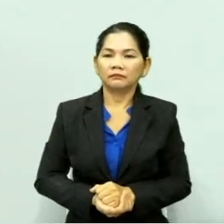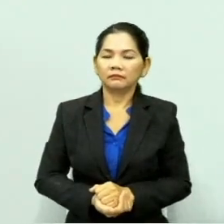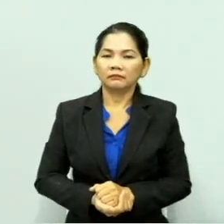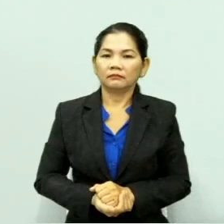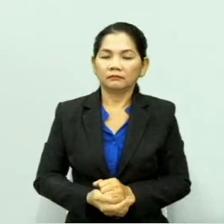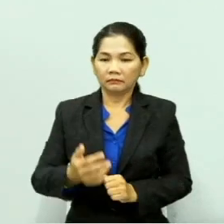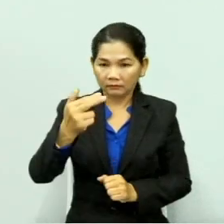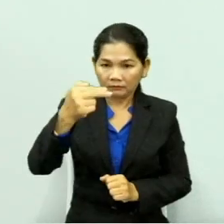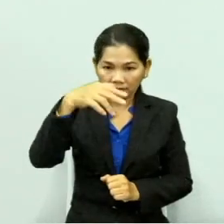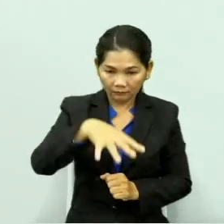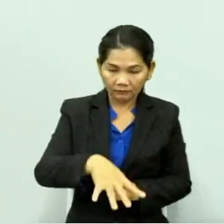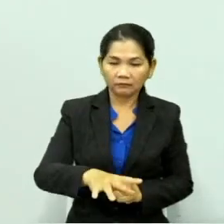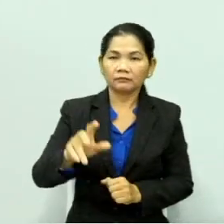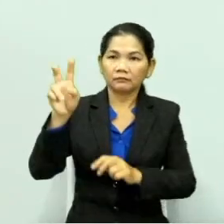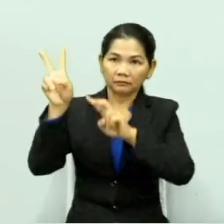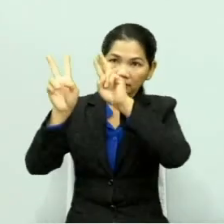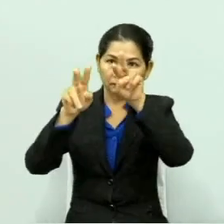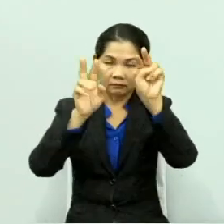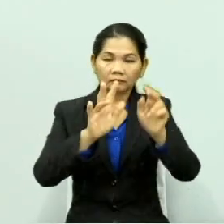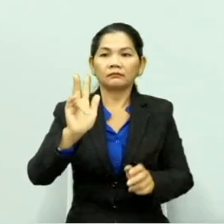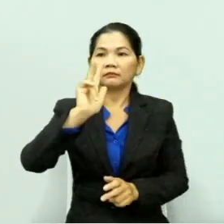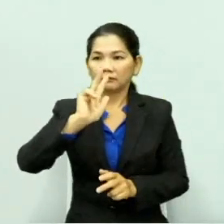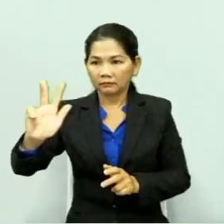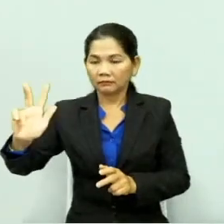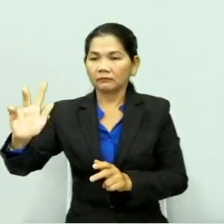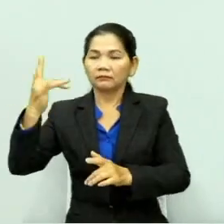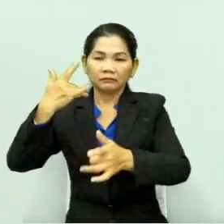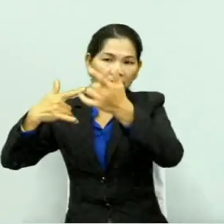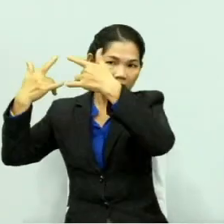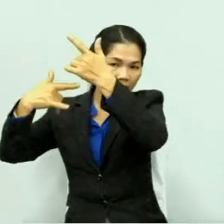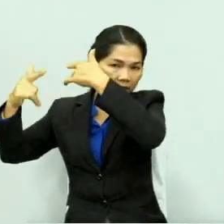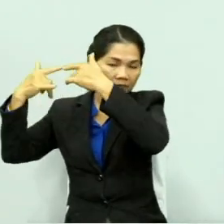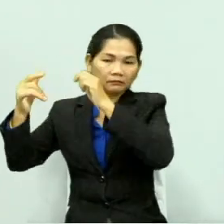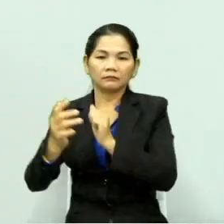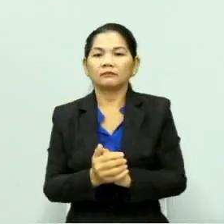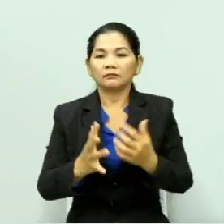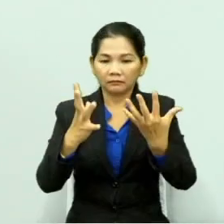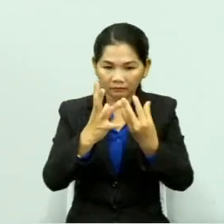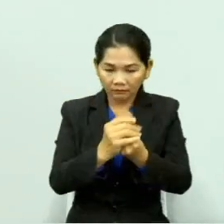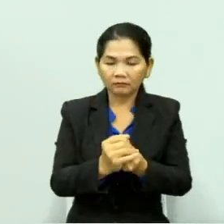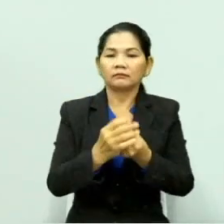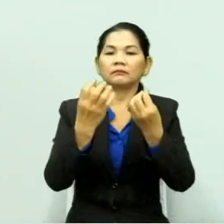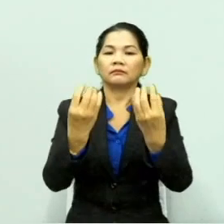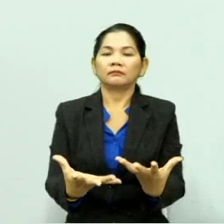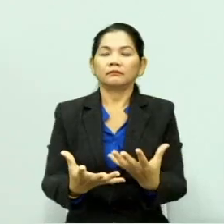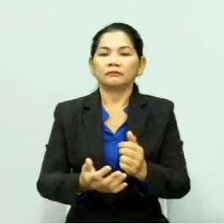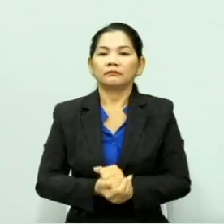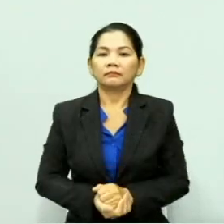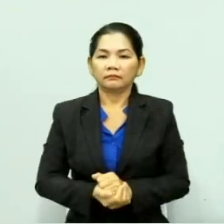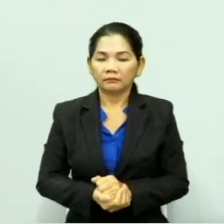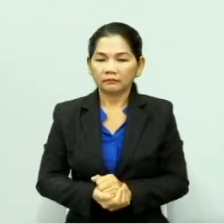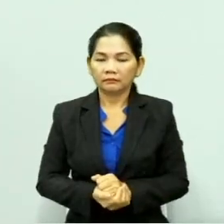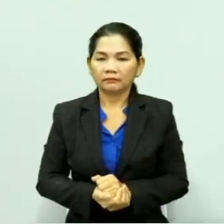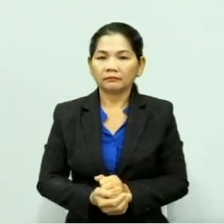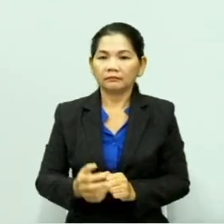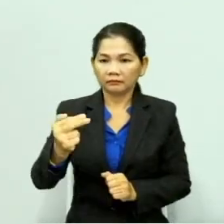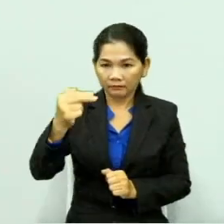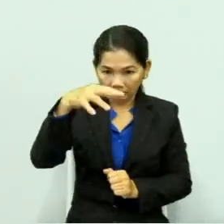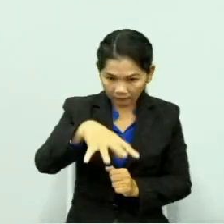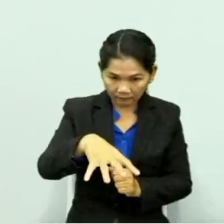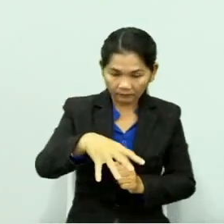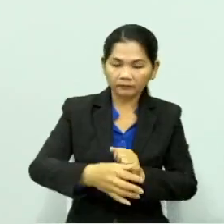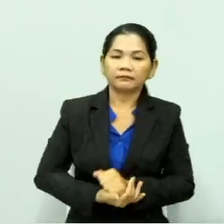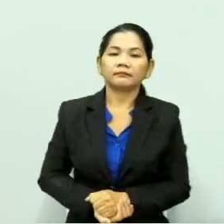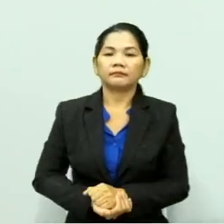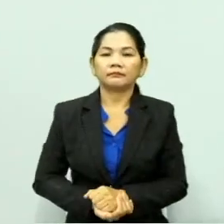tìm chó đà chía pra sát bộ ràn miếng chồng nuốn bồn mán con lành nha